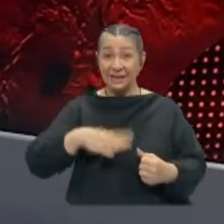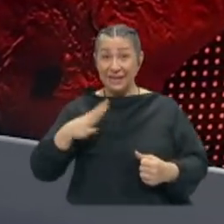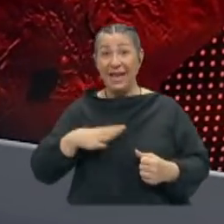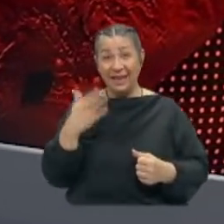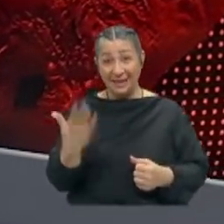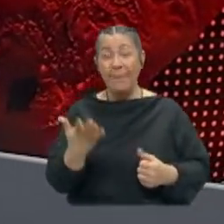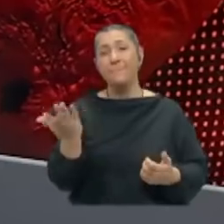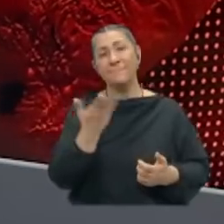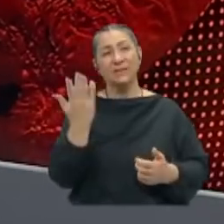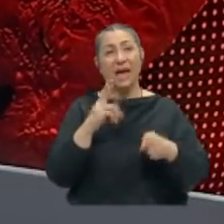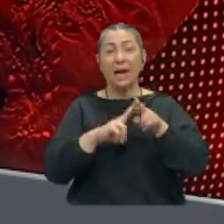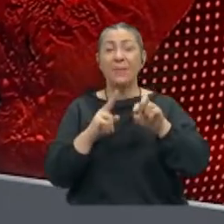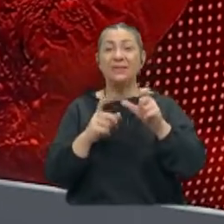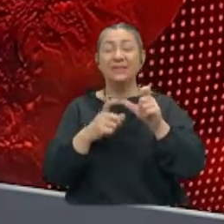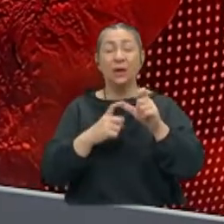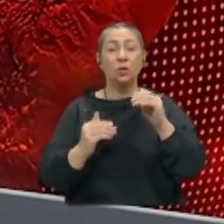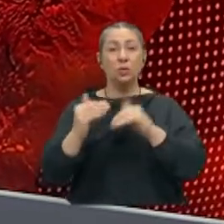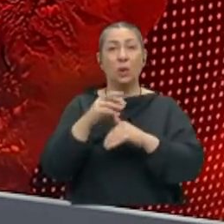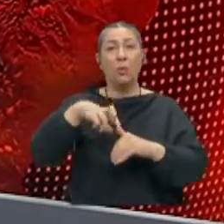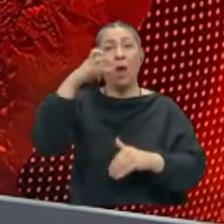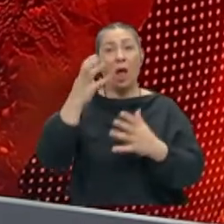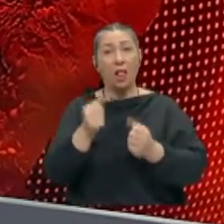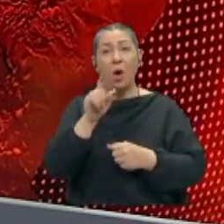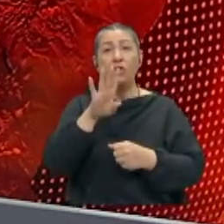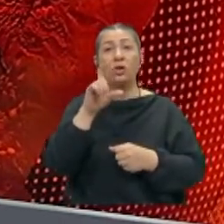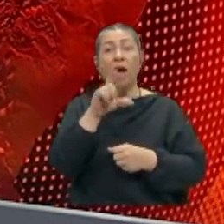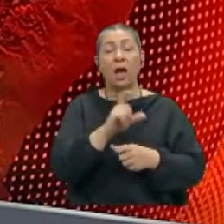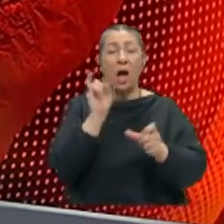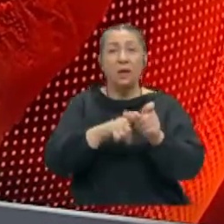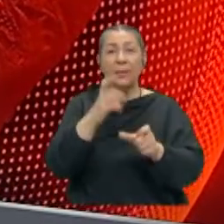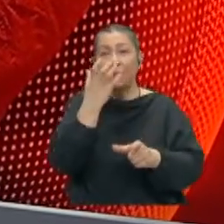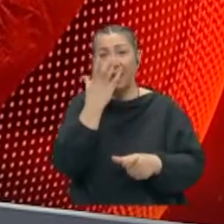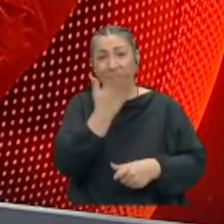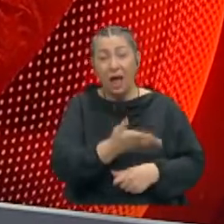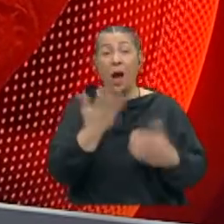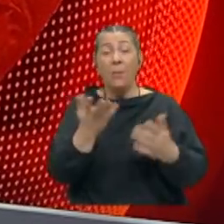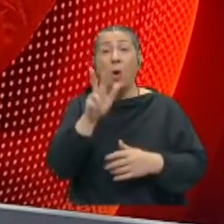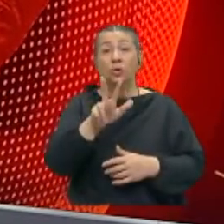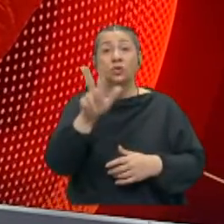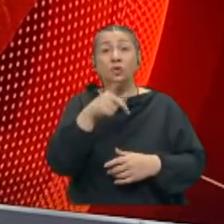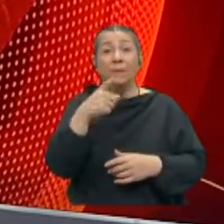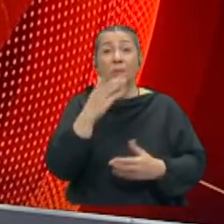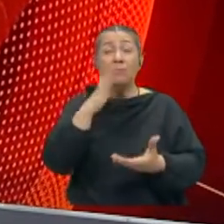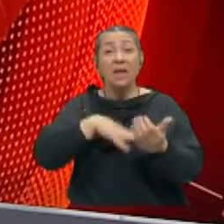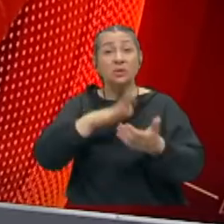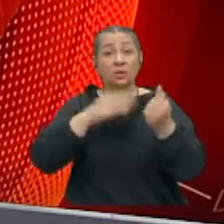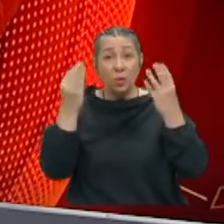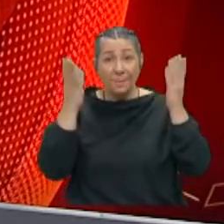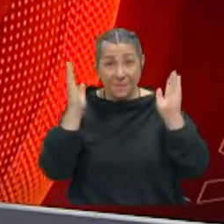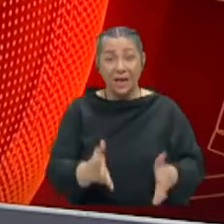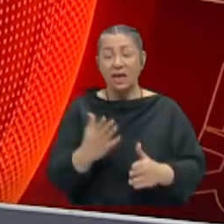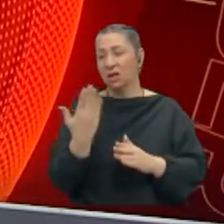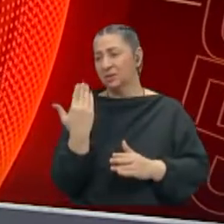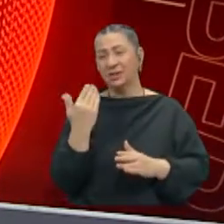ise mesela KPSS'den yüksek puanlarla 14 aydır atama bekleyen ama 30 bin mezun olmasına rağmen